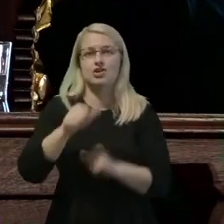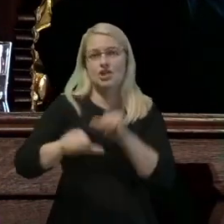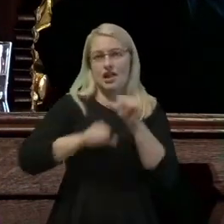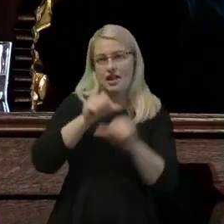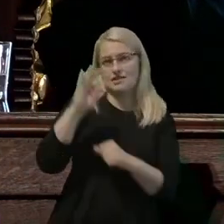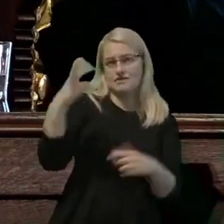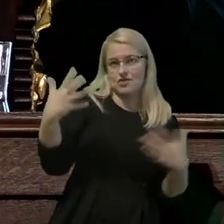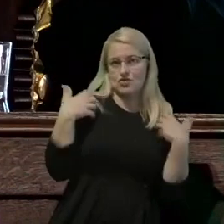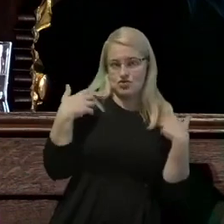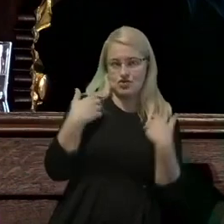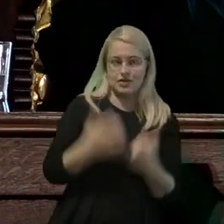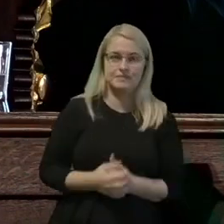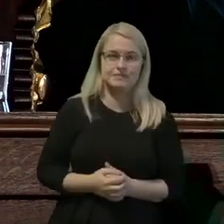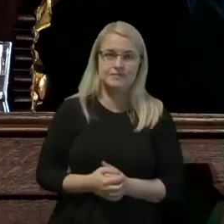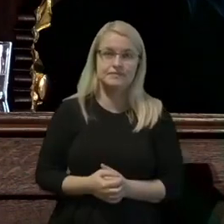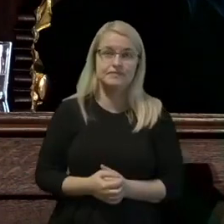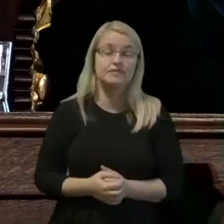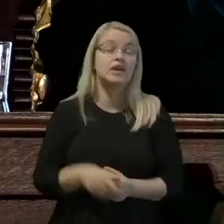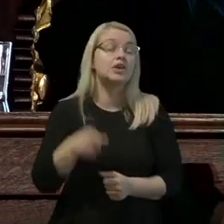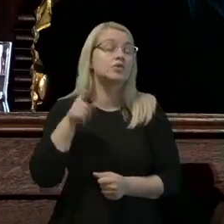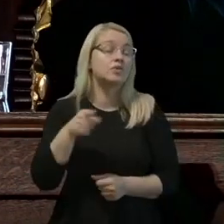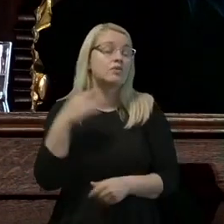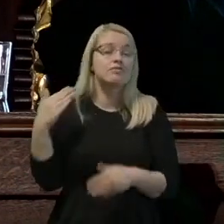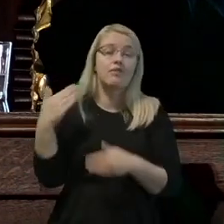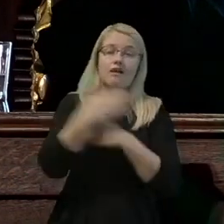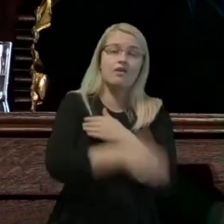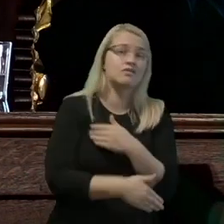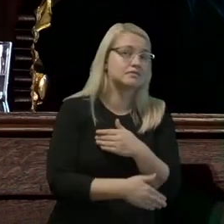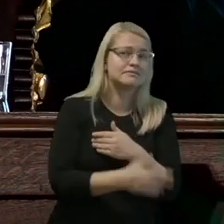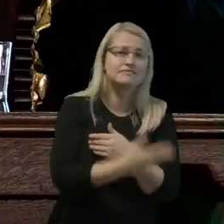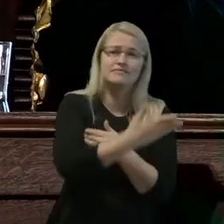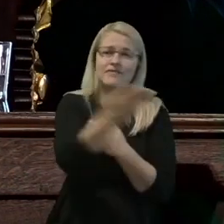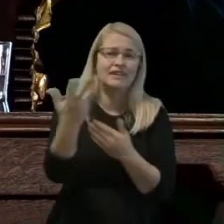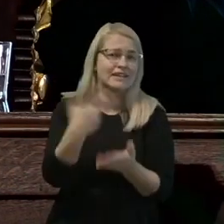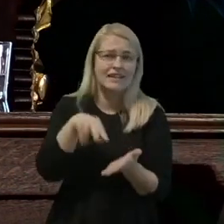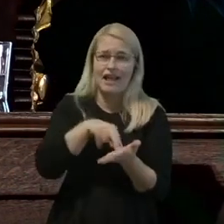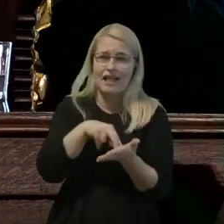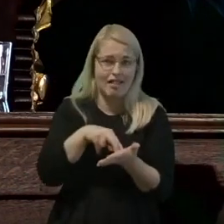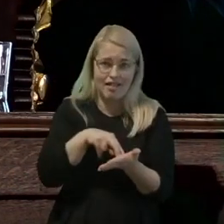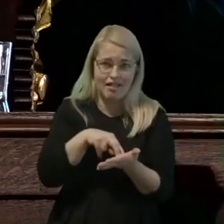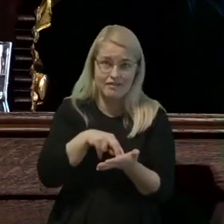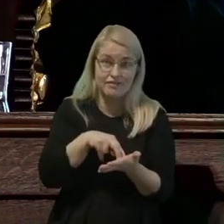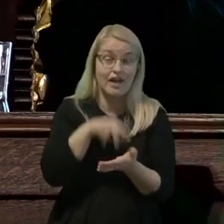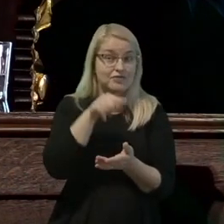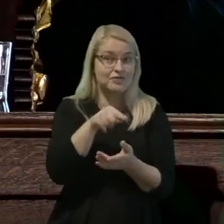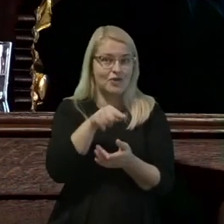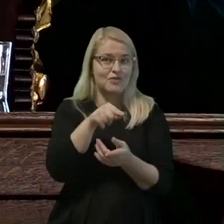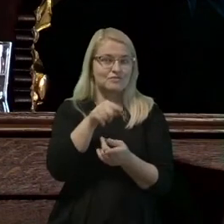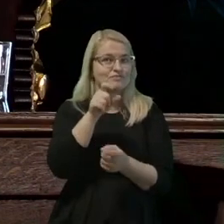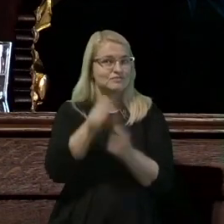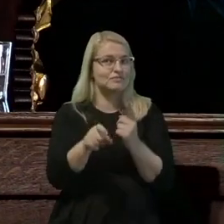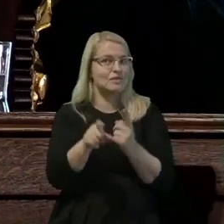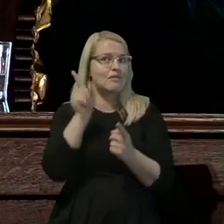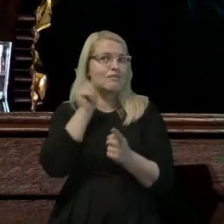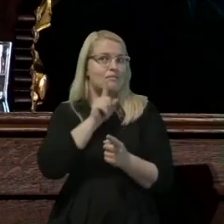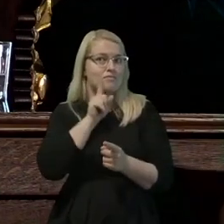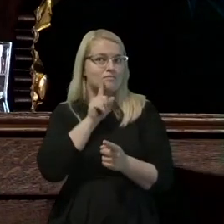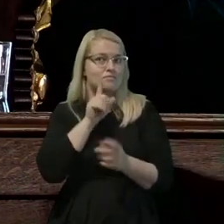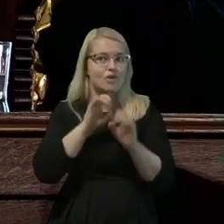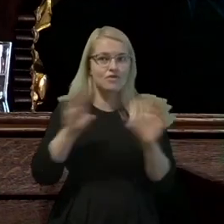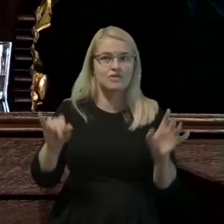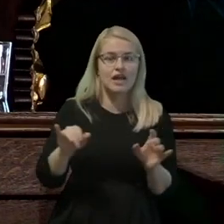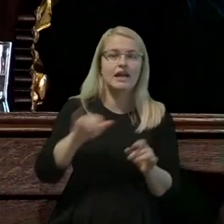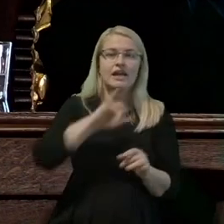swoim życiu. I na sam koniec nie lękajcie się, a to w kontekście wykładu pana profesora